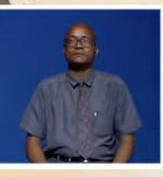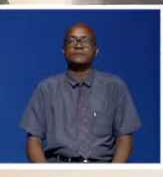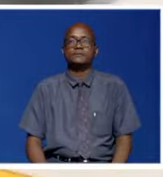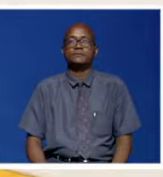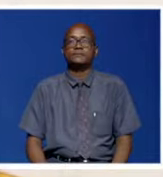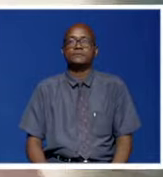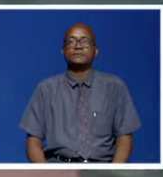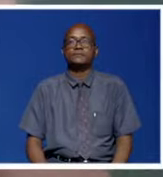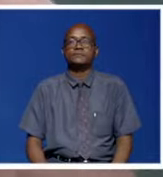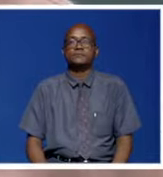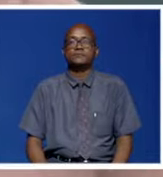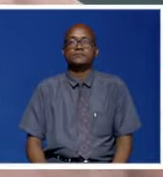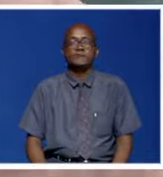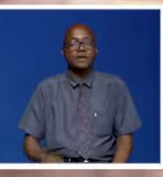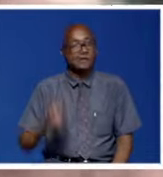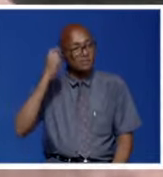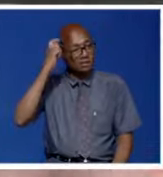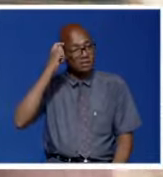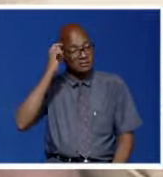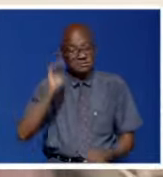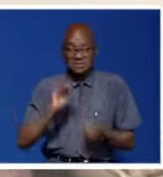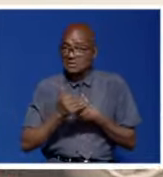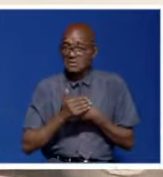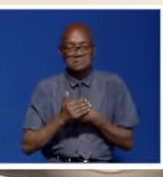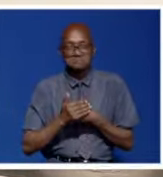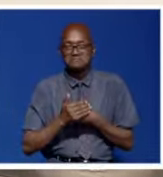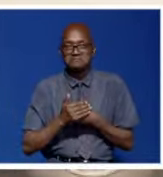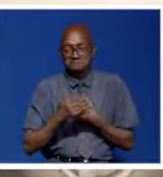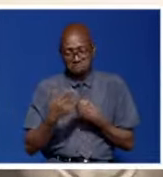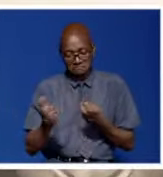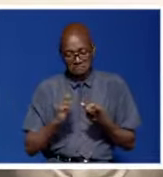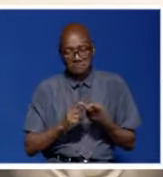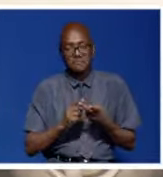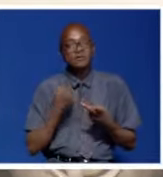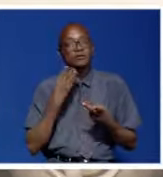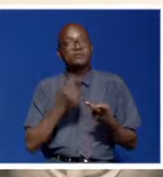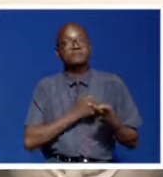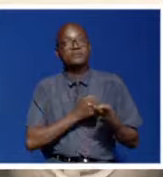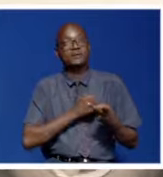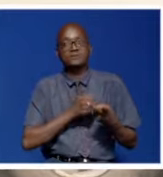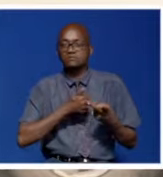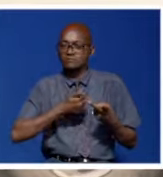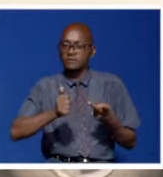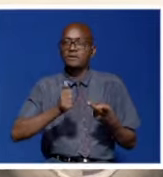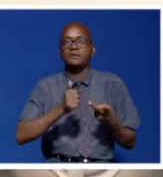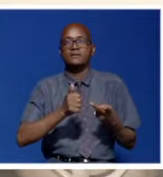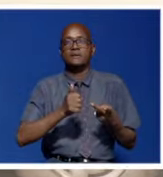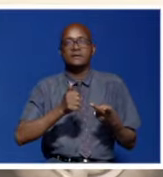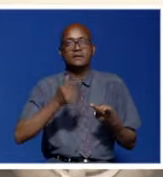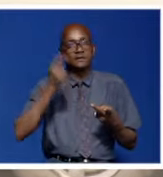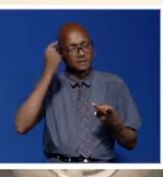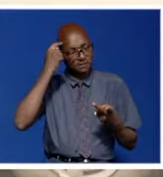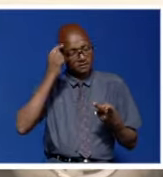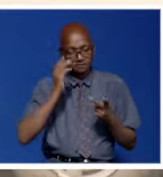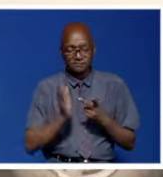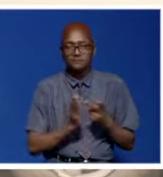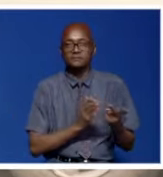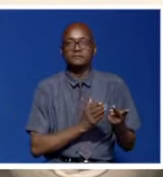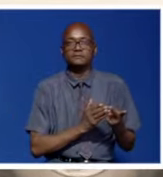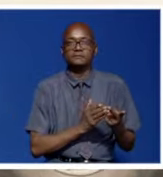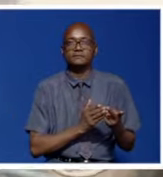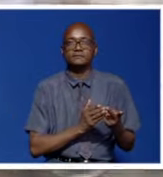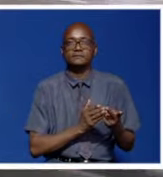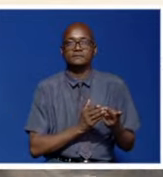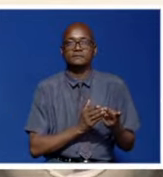na mawazo au kinga ya kwa mfano magonjwa kama pressure. Ni wewe mwenyewe tu unaji akili yako mwenyewe utakapoiweka.